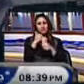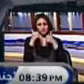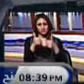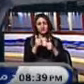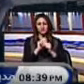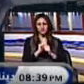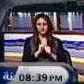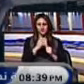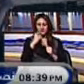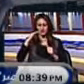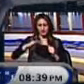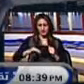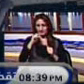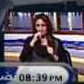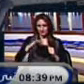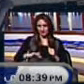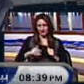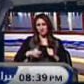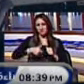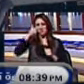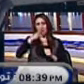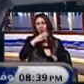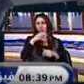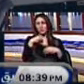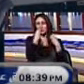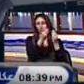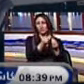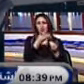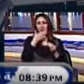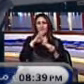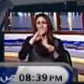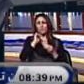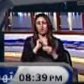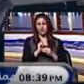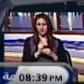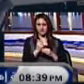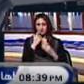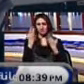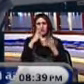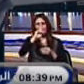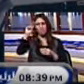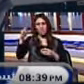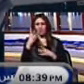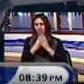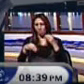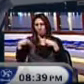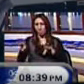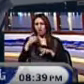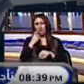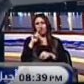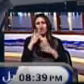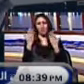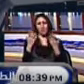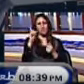سعيد إن الطفلة رونق رجعت لأبوها والأمها، وربنا ما يحكم على حد إنه يفقد أبدا أو يشعر بهذا